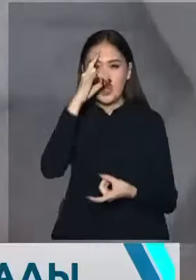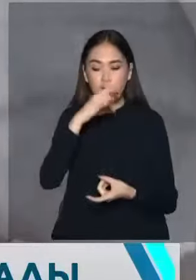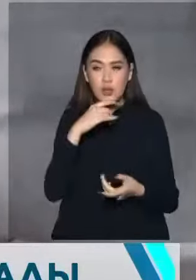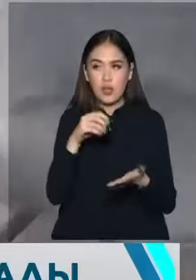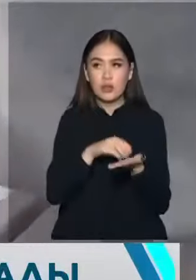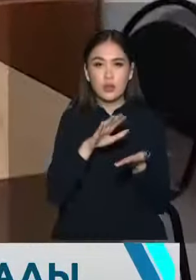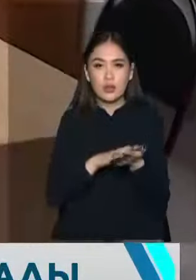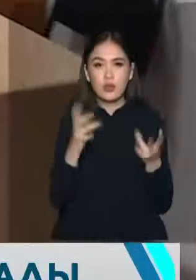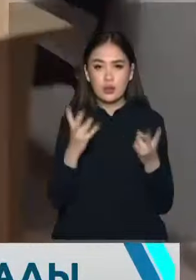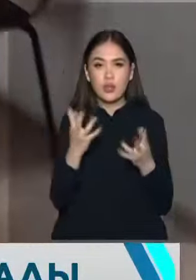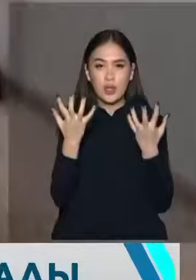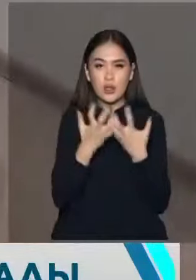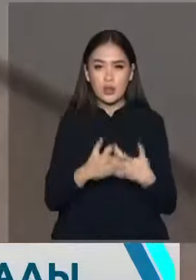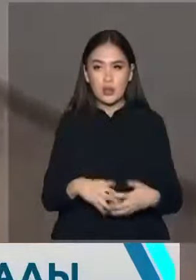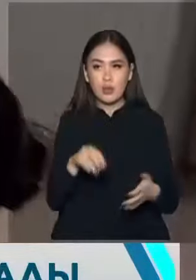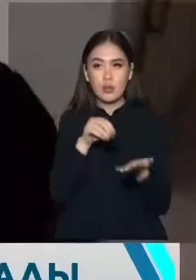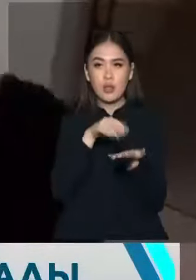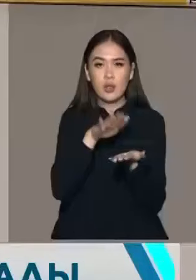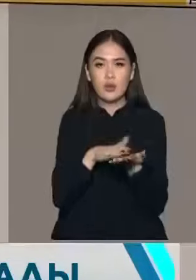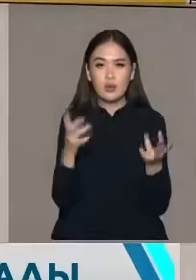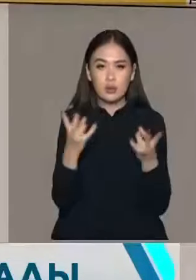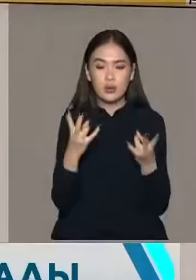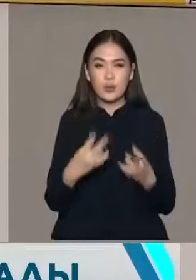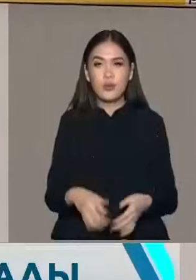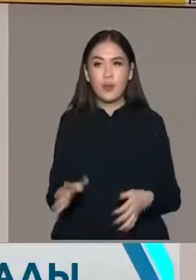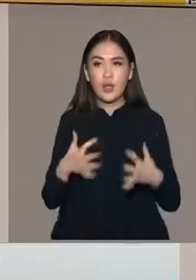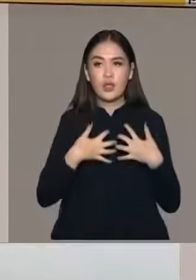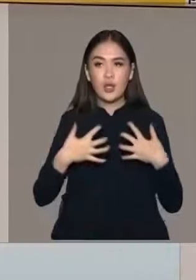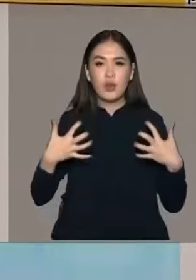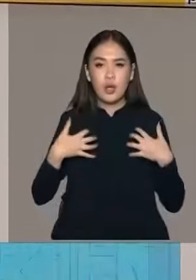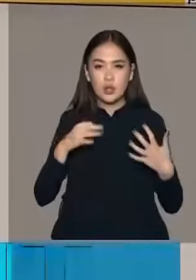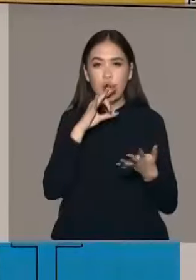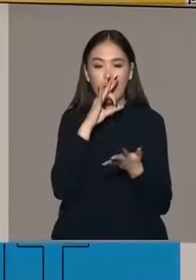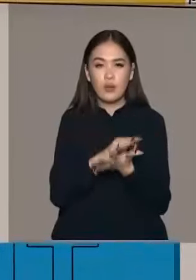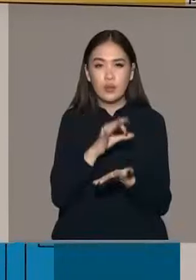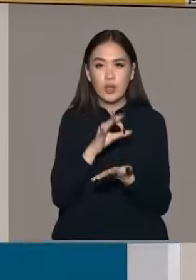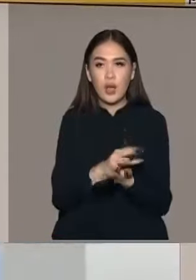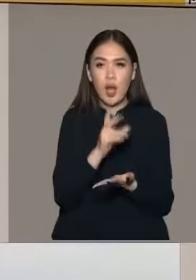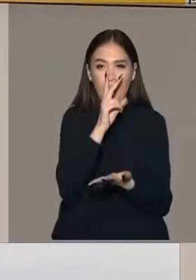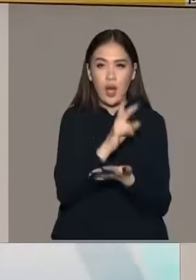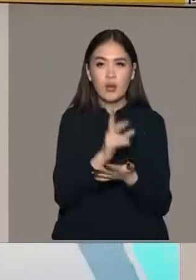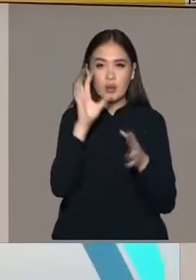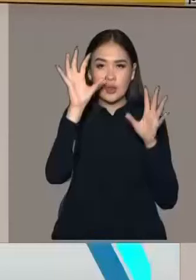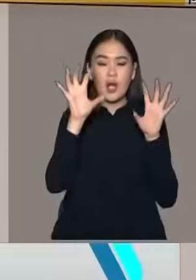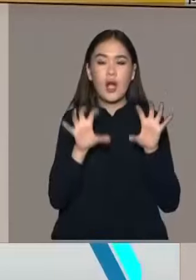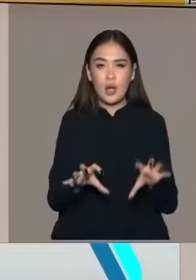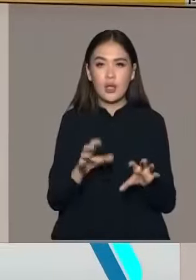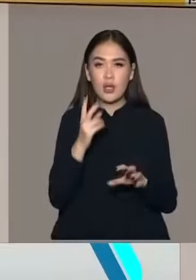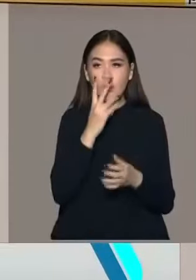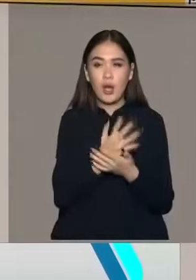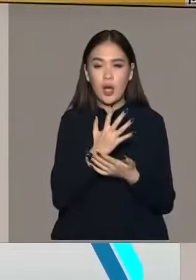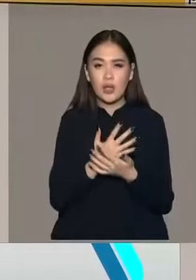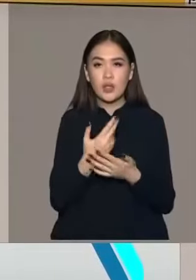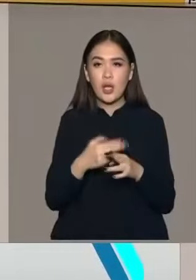керек, яғни есепке қою міндетті. Жануарларға жауапкершілікпен қарау заң шыққаннан кейін